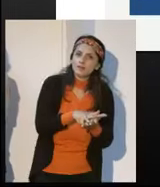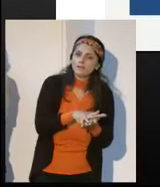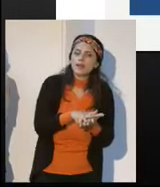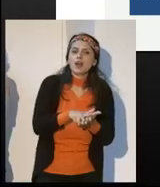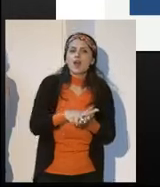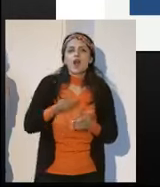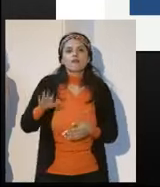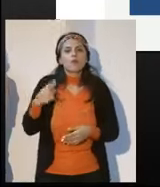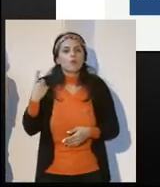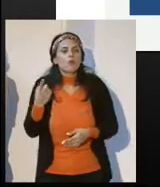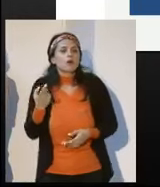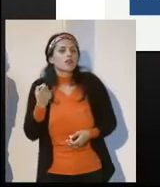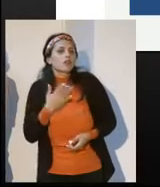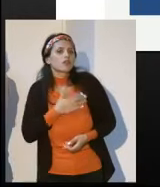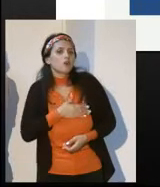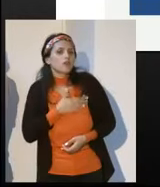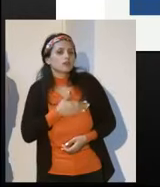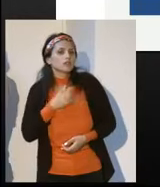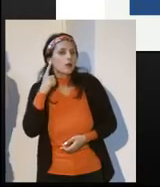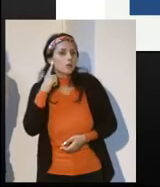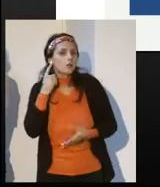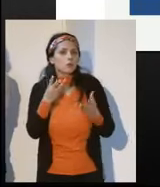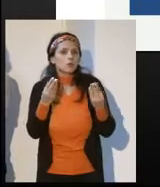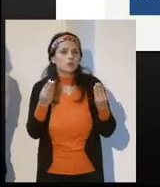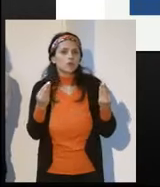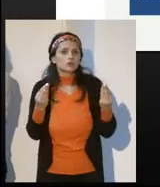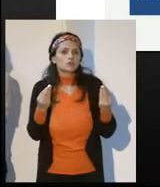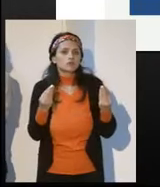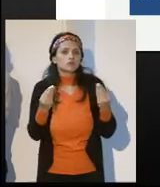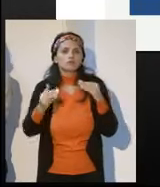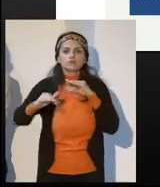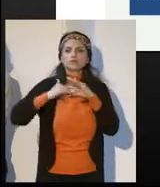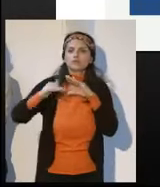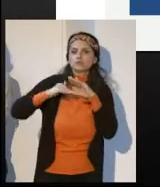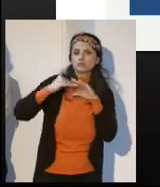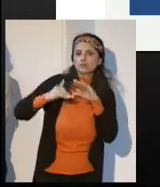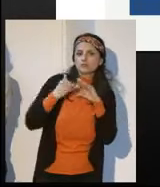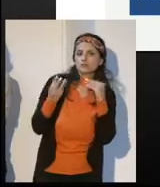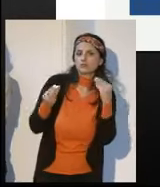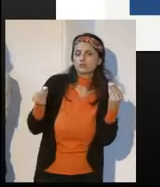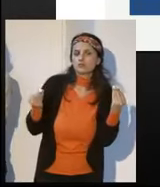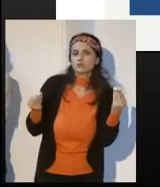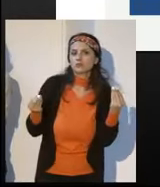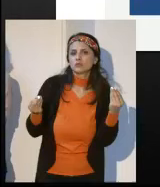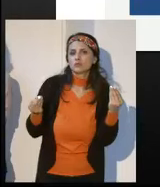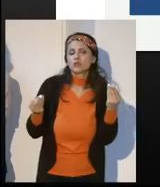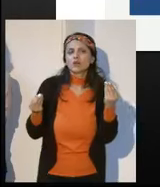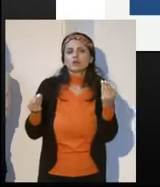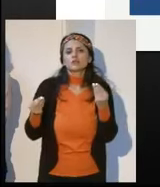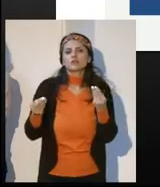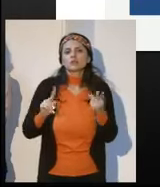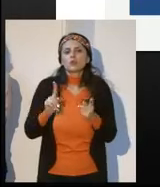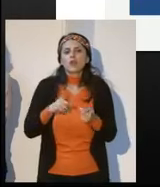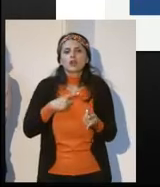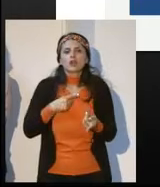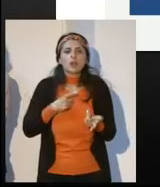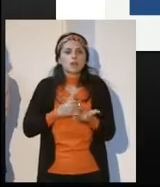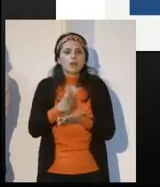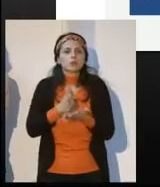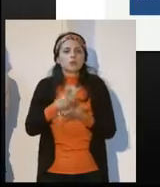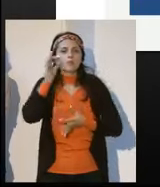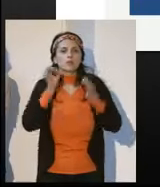din dorințele pe care le am auzit de la oameni care nu întotdeauna erau în măsură să folosească